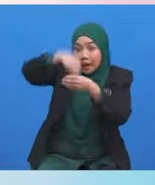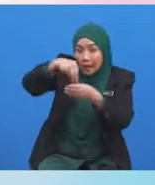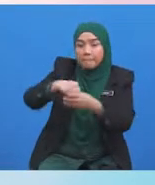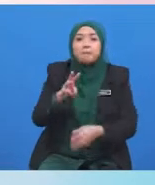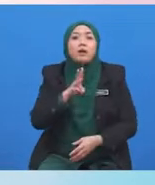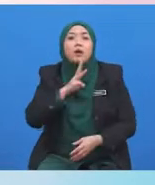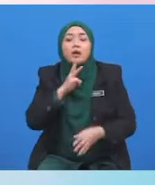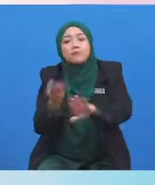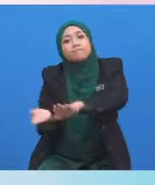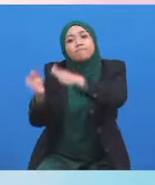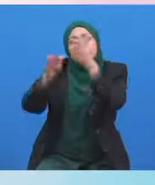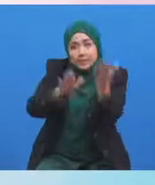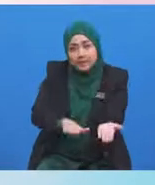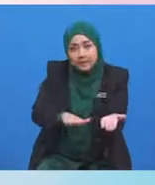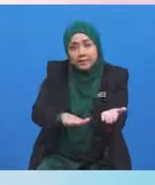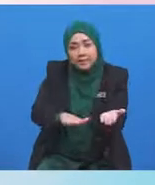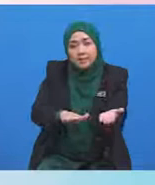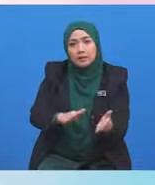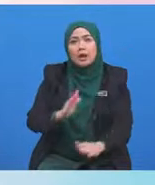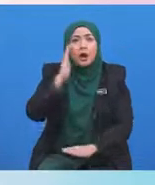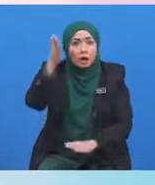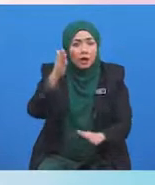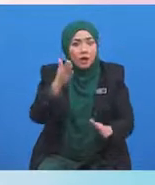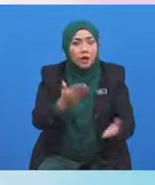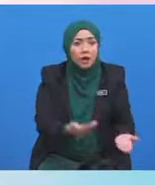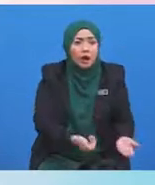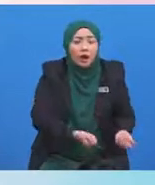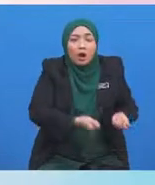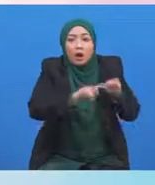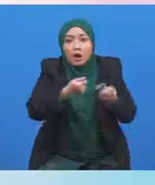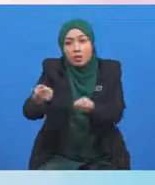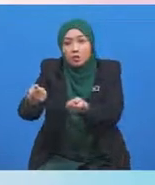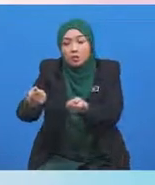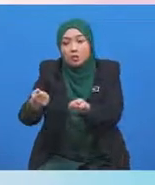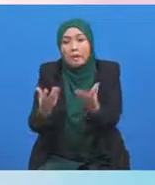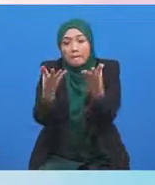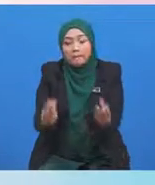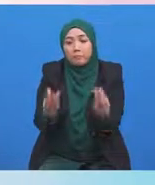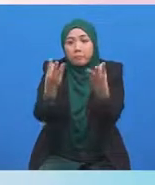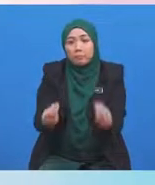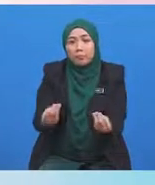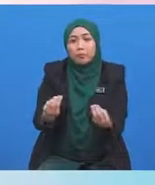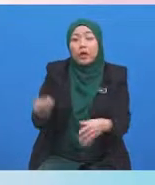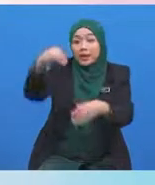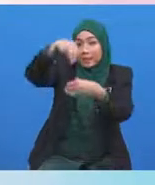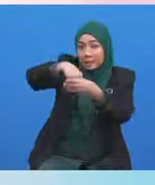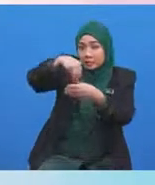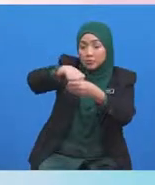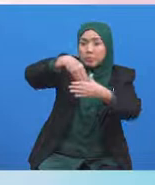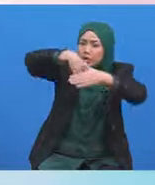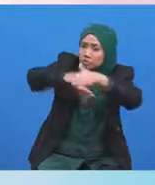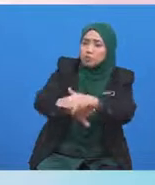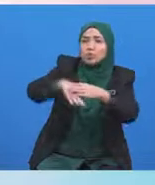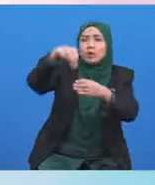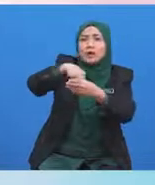akan mengangkut pelbagai bahan seperti lumpur yang akan termendap di dalam sungai yang menyebabkan